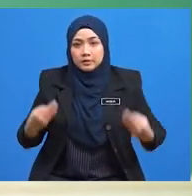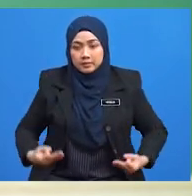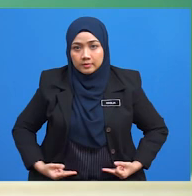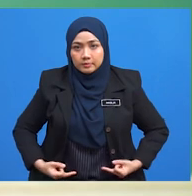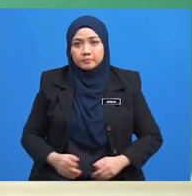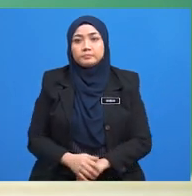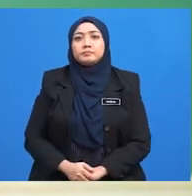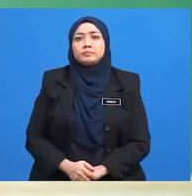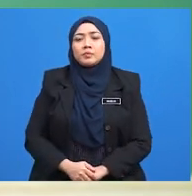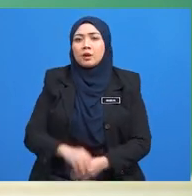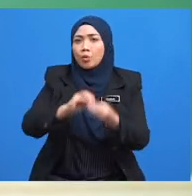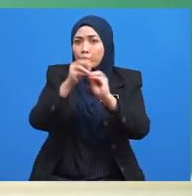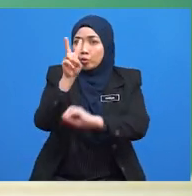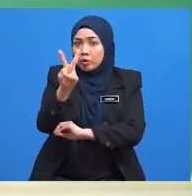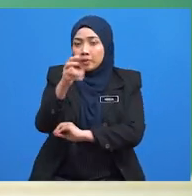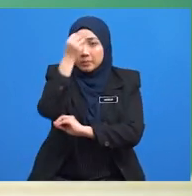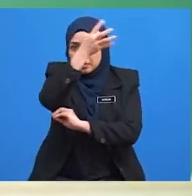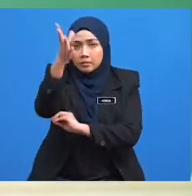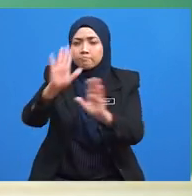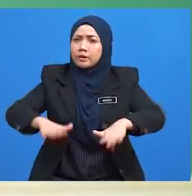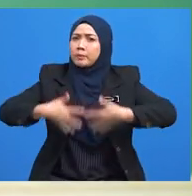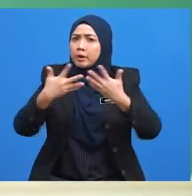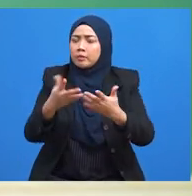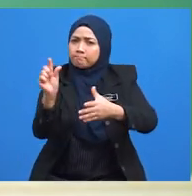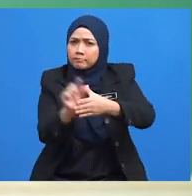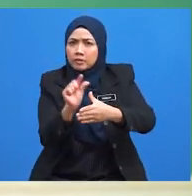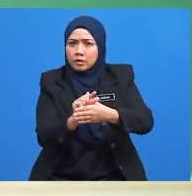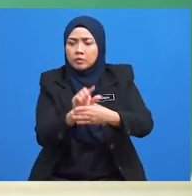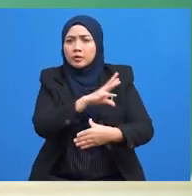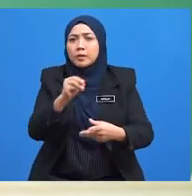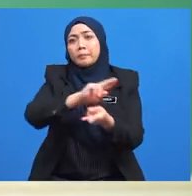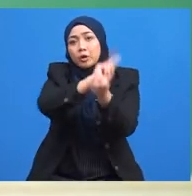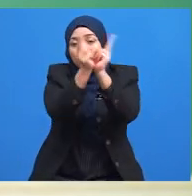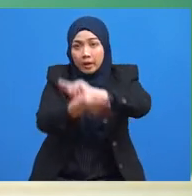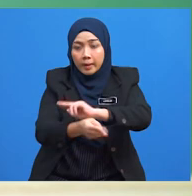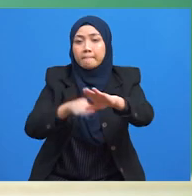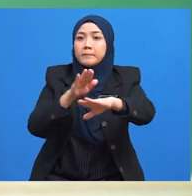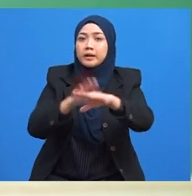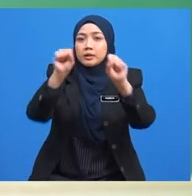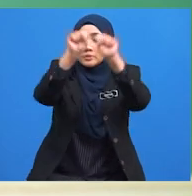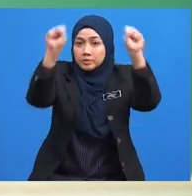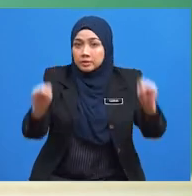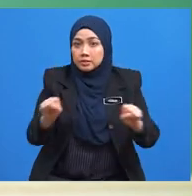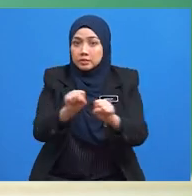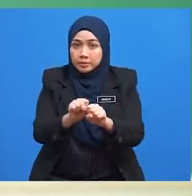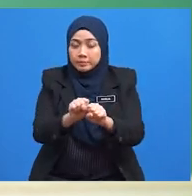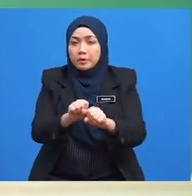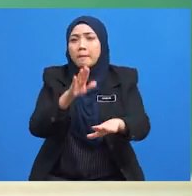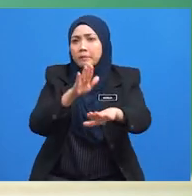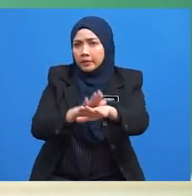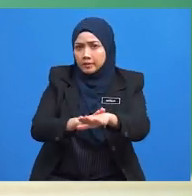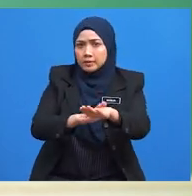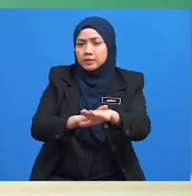Kedua, menjelaskan bagaimana gangguan dan perubahan pada sistem mempengaruhi sistem